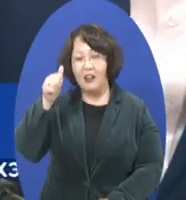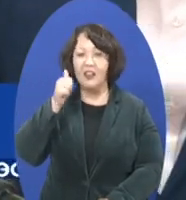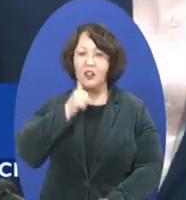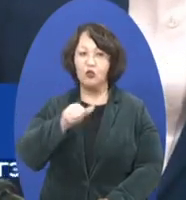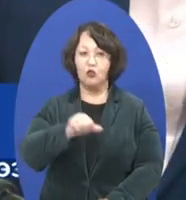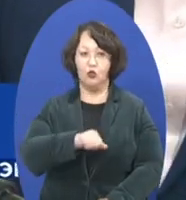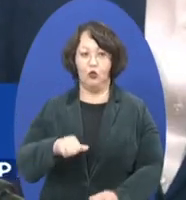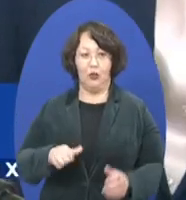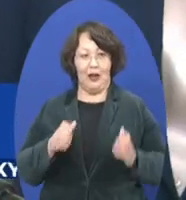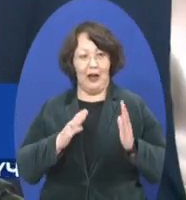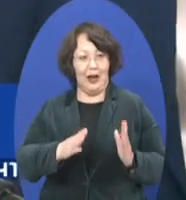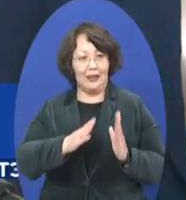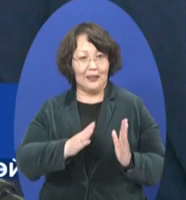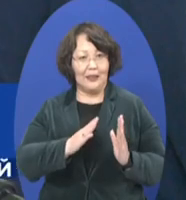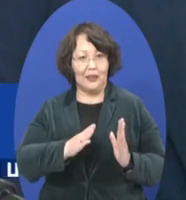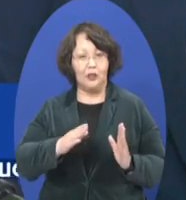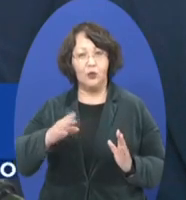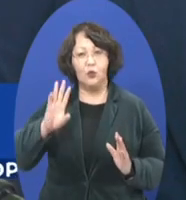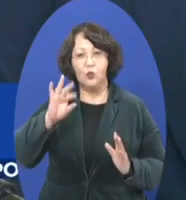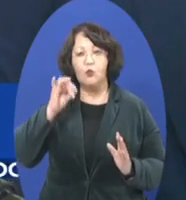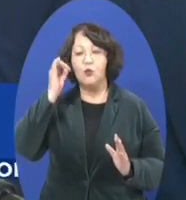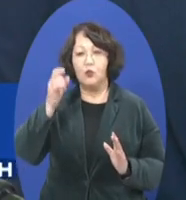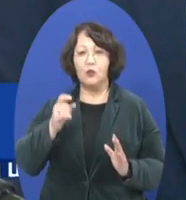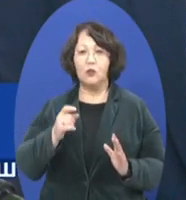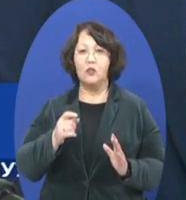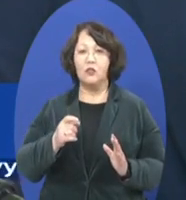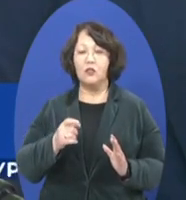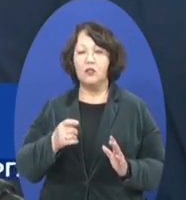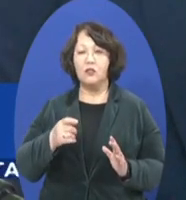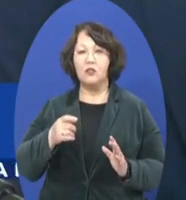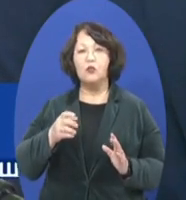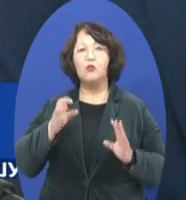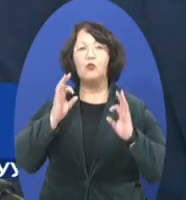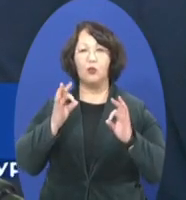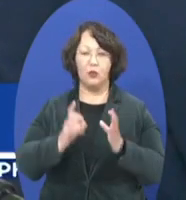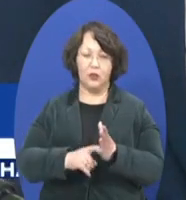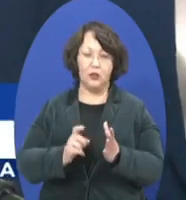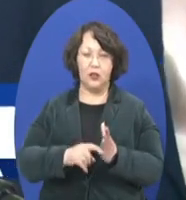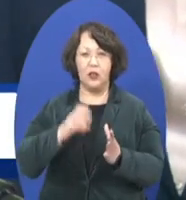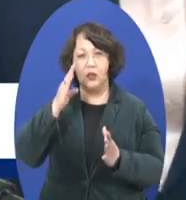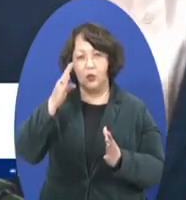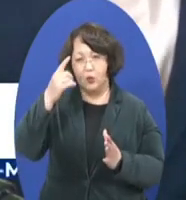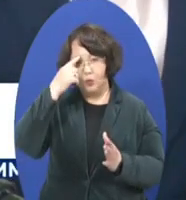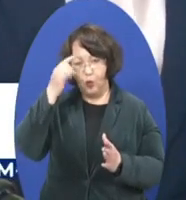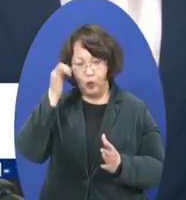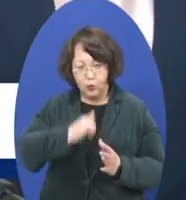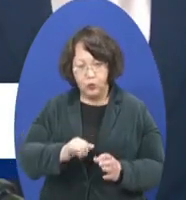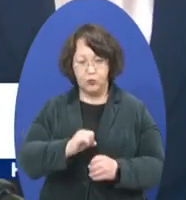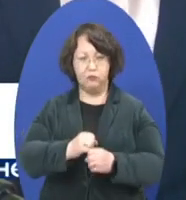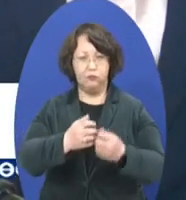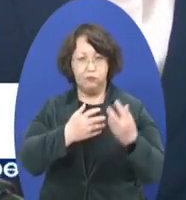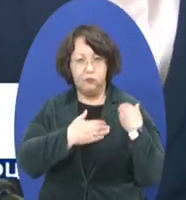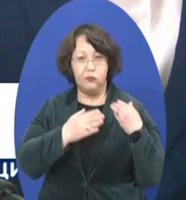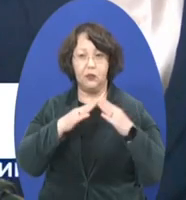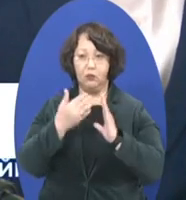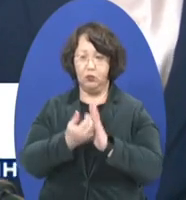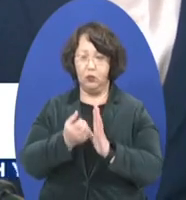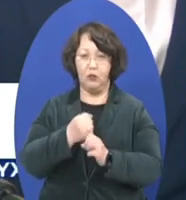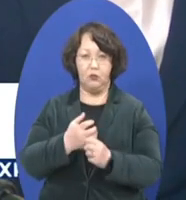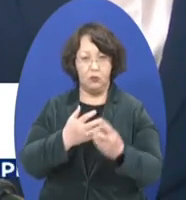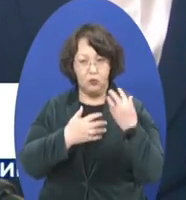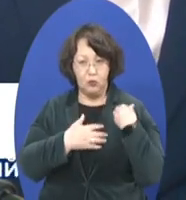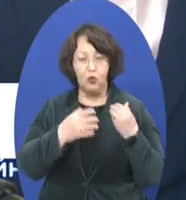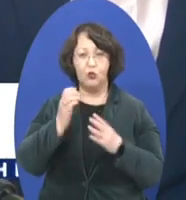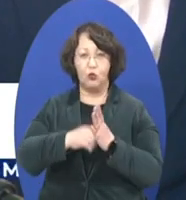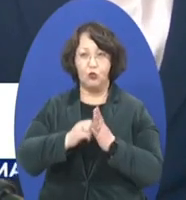өөрсдийнхөө одоо чиг хандлага ухамсарыг дээшлүүлж яг энэ ирээдүйд энэ Монгол улсыг авч явах, энэ гэр бүлээ авч явах хүүхдүүд